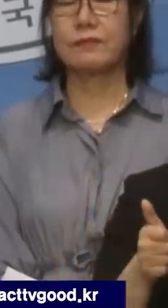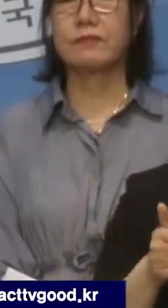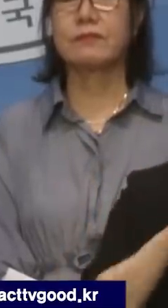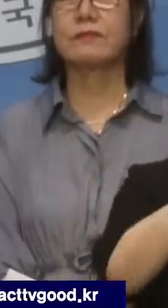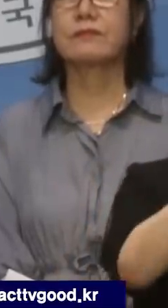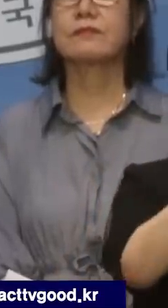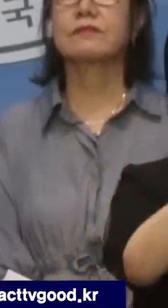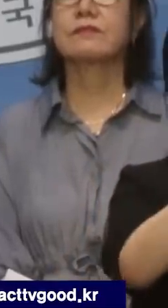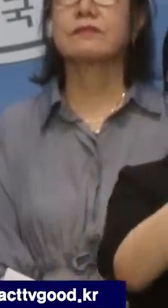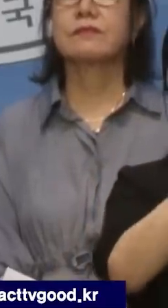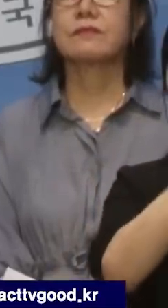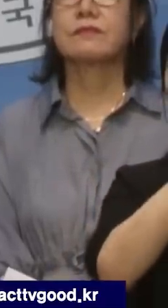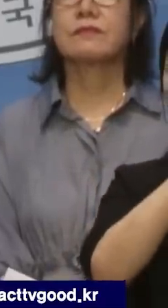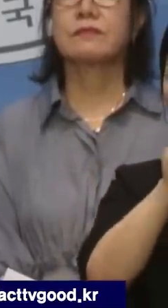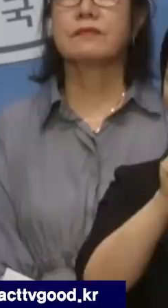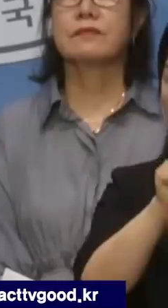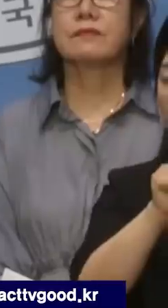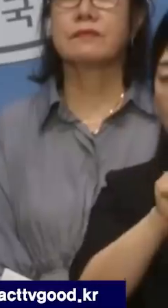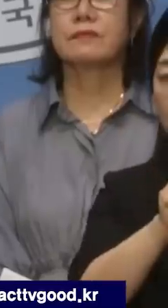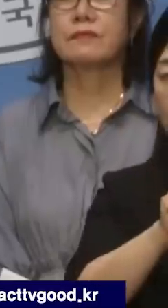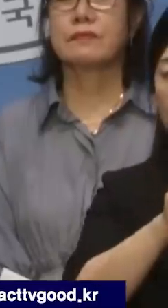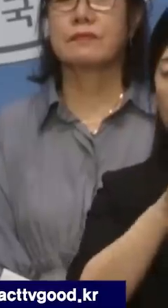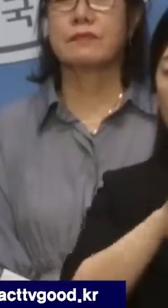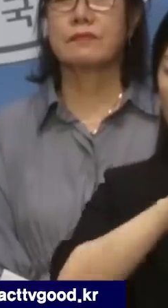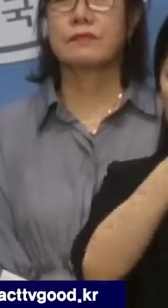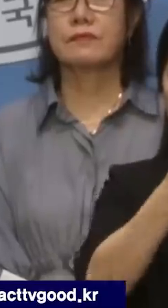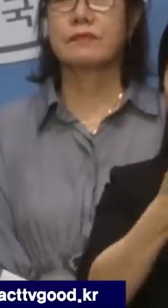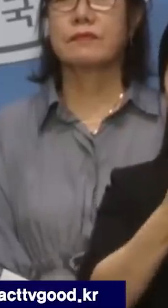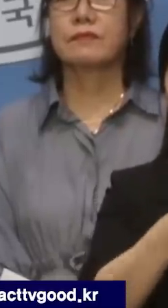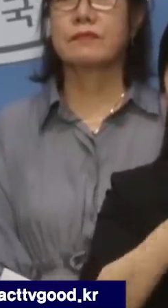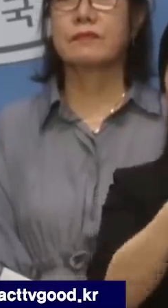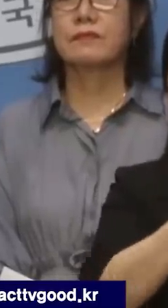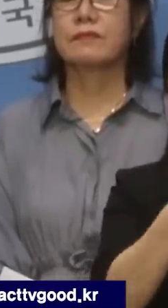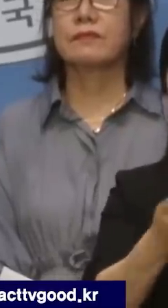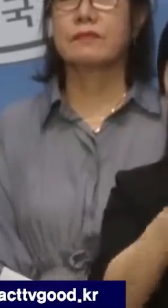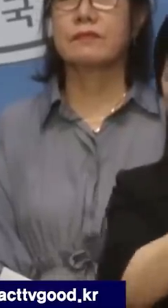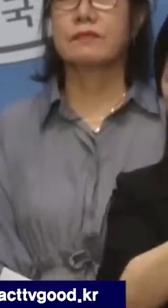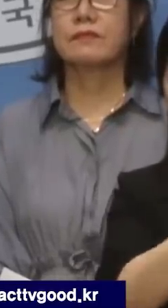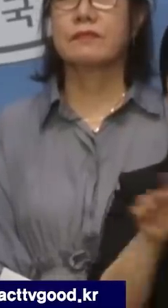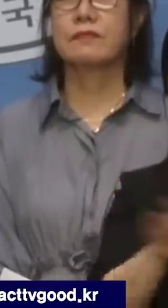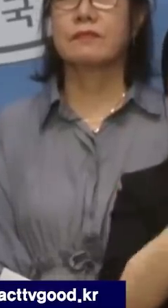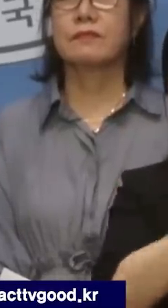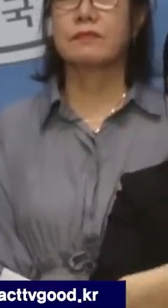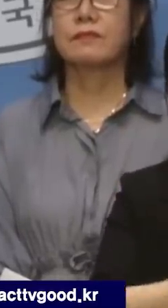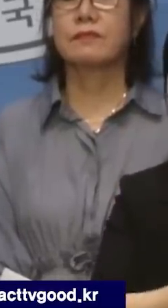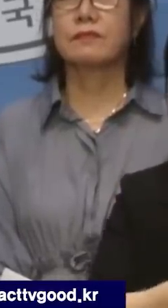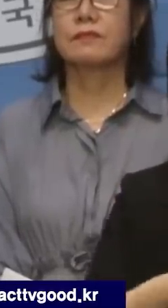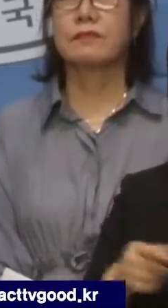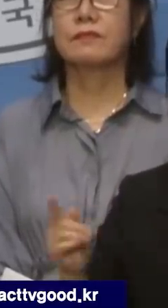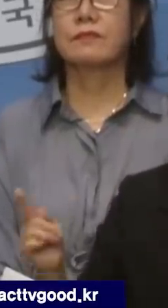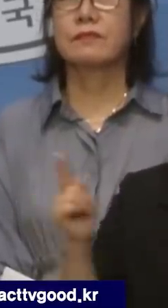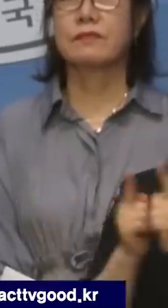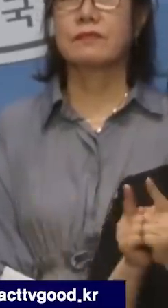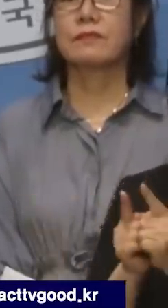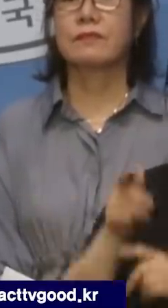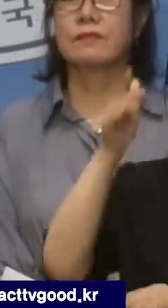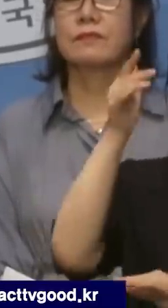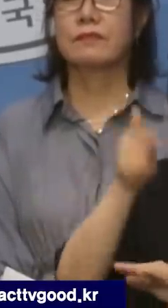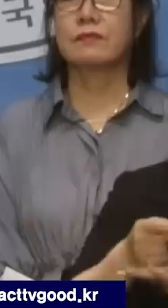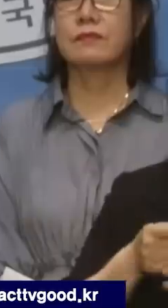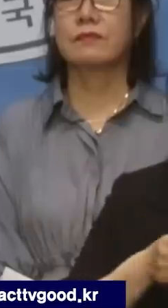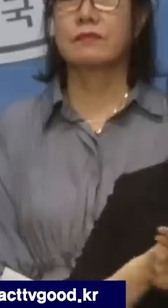그로시 사무총장과의 면담에서 핵오염수 안정성에 관한 IAEA 마지막